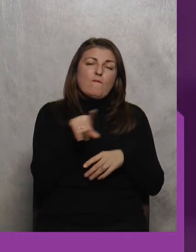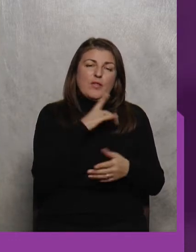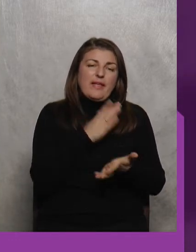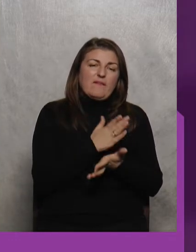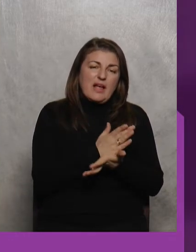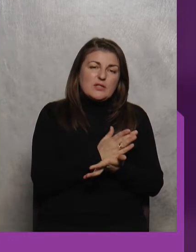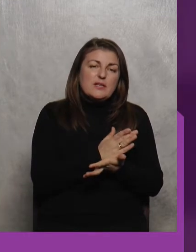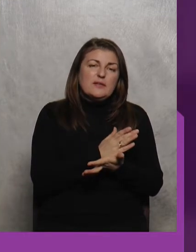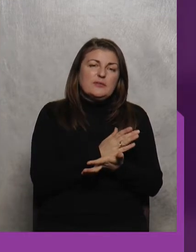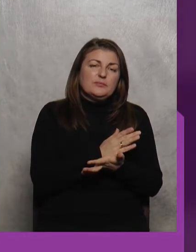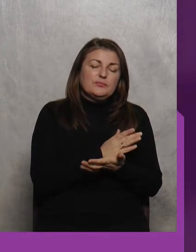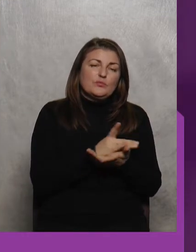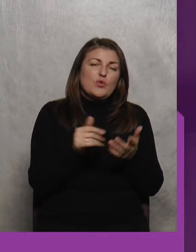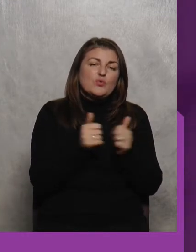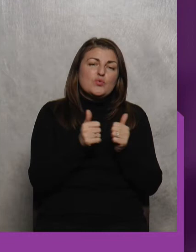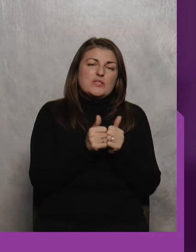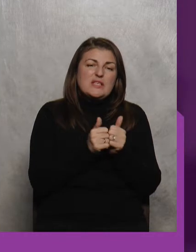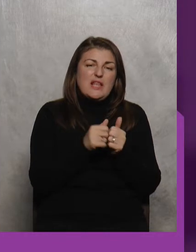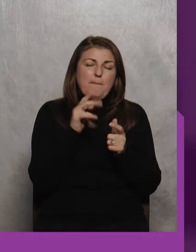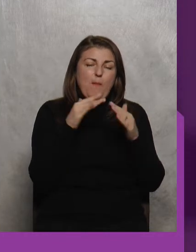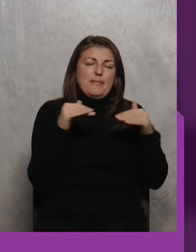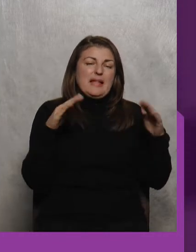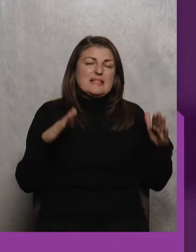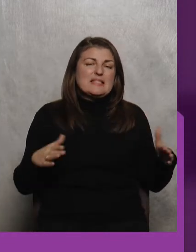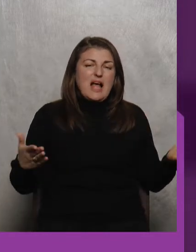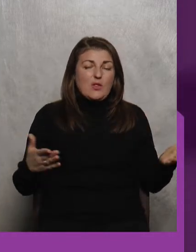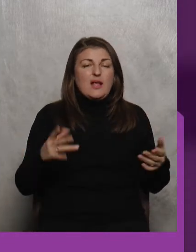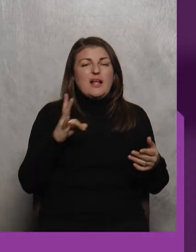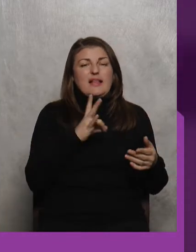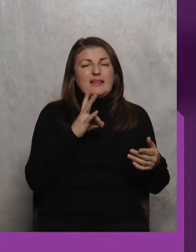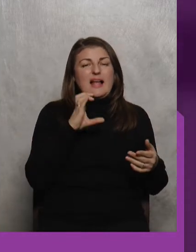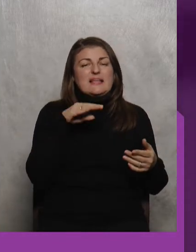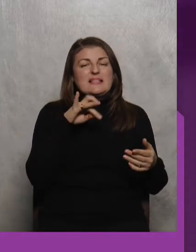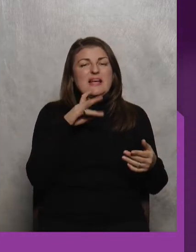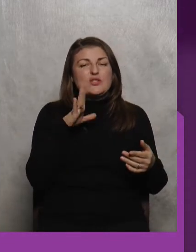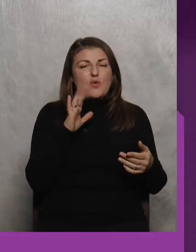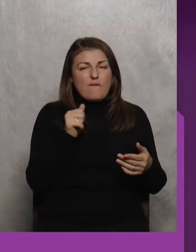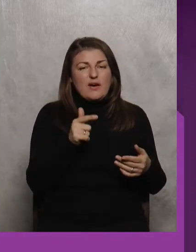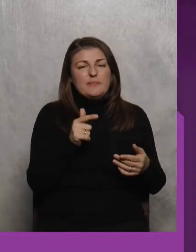являються сусідами по п'єдесталу. Наталія Стрільцова